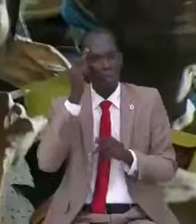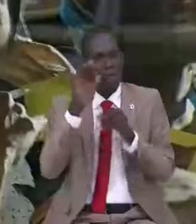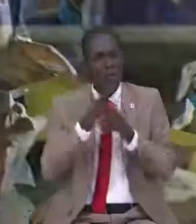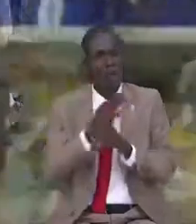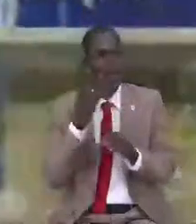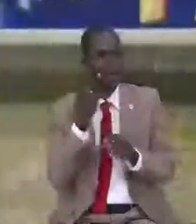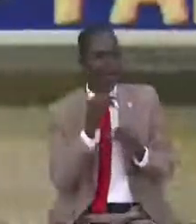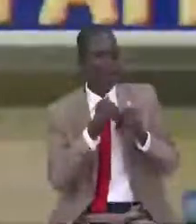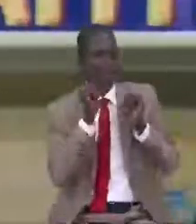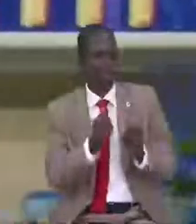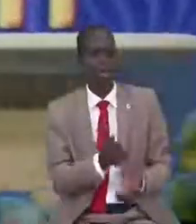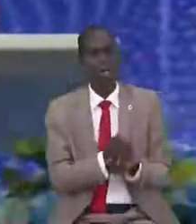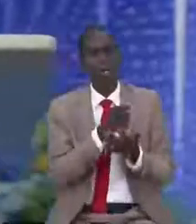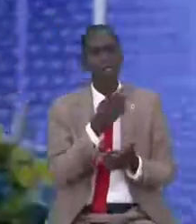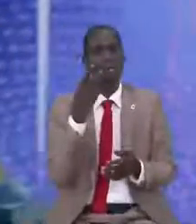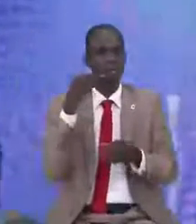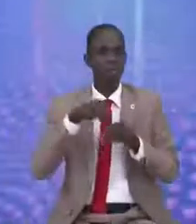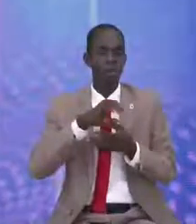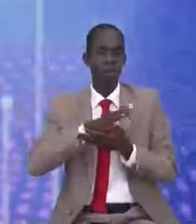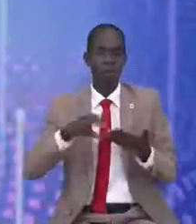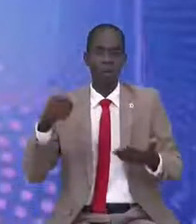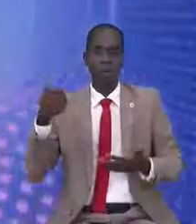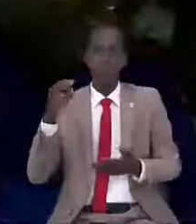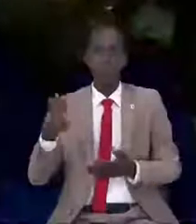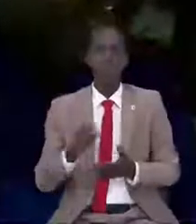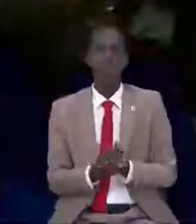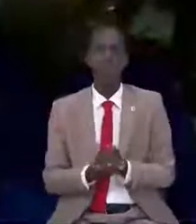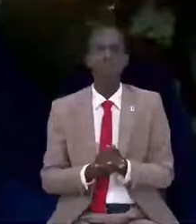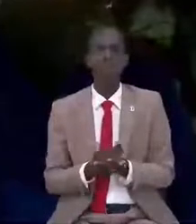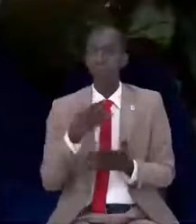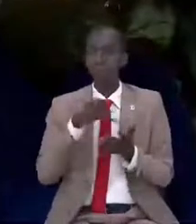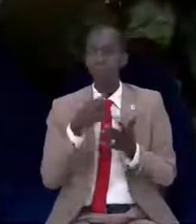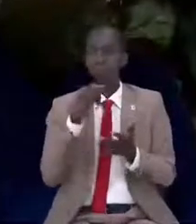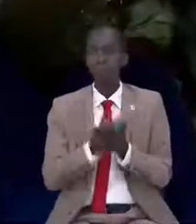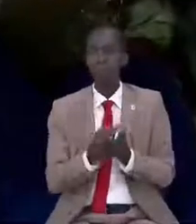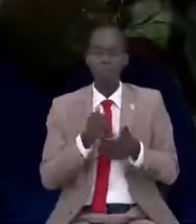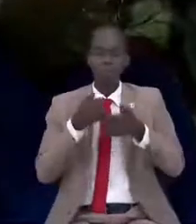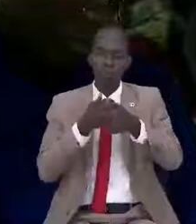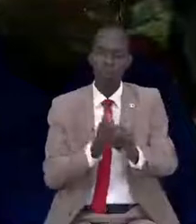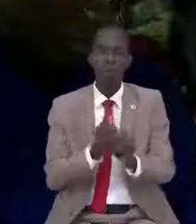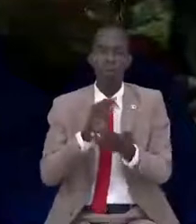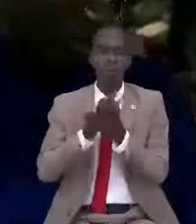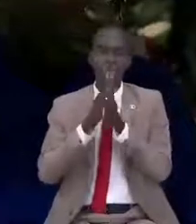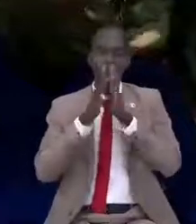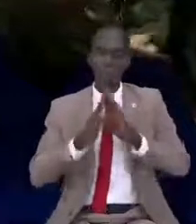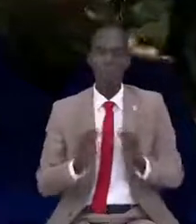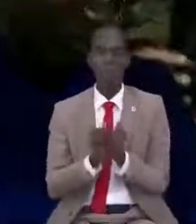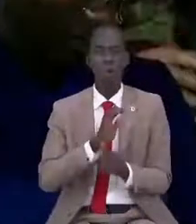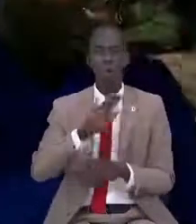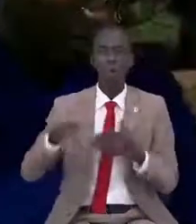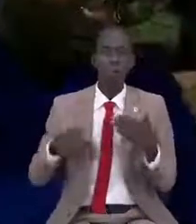sois en bon état pour savoir comment aider les gens. Verset 14. Recherchez la paix avec